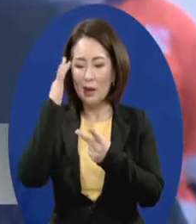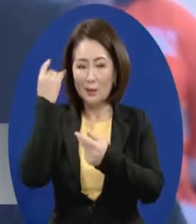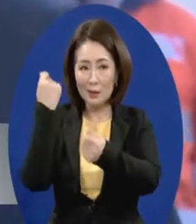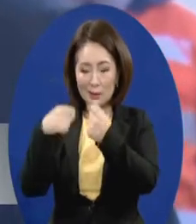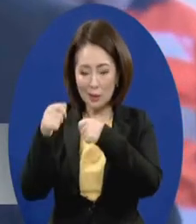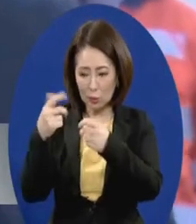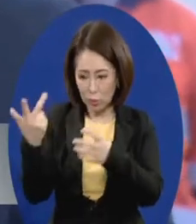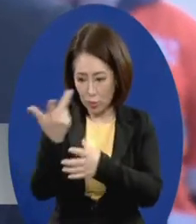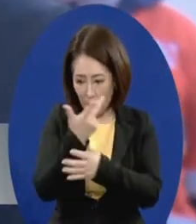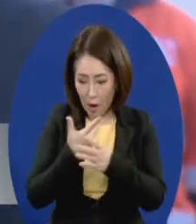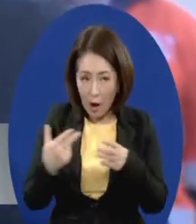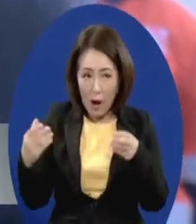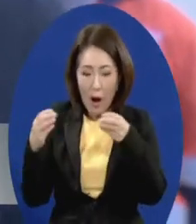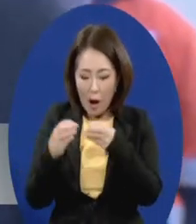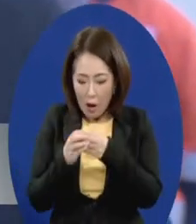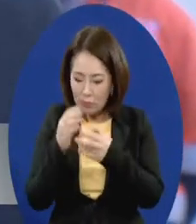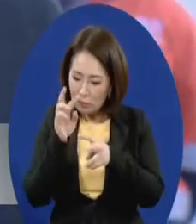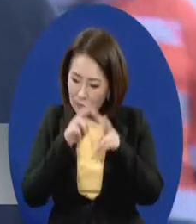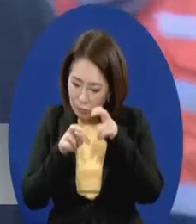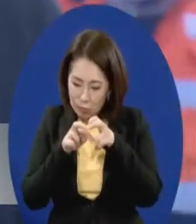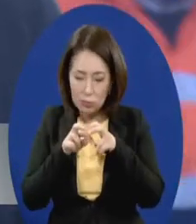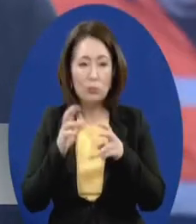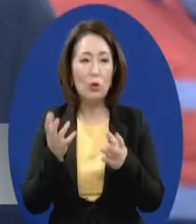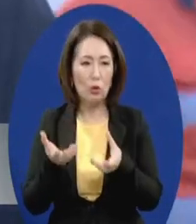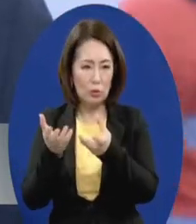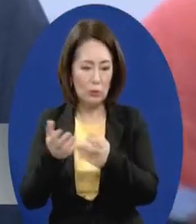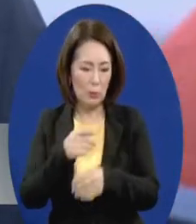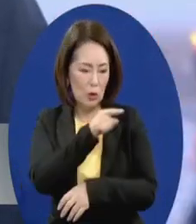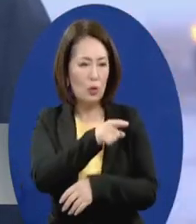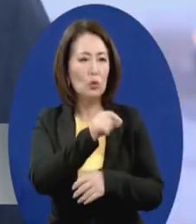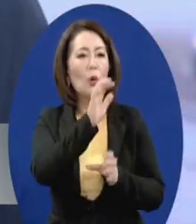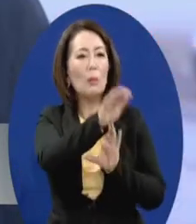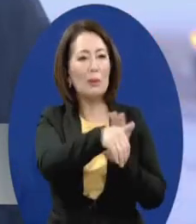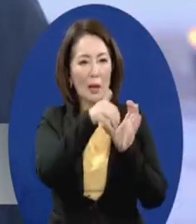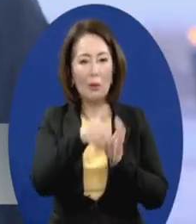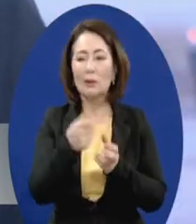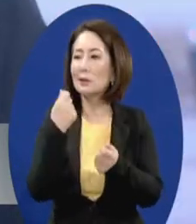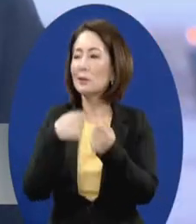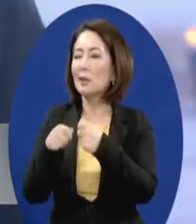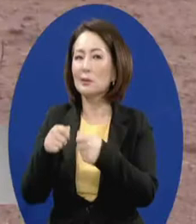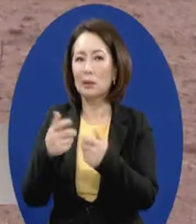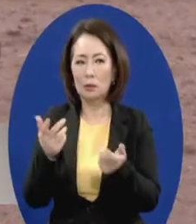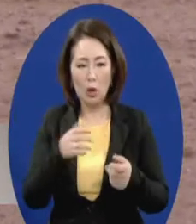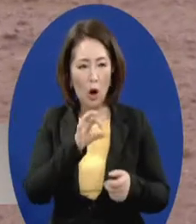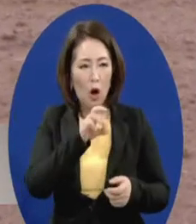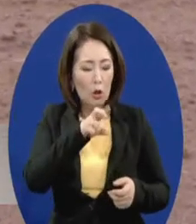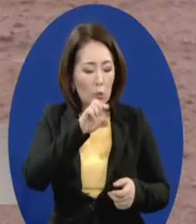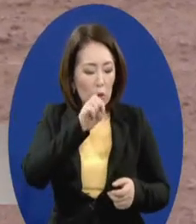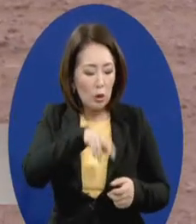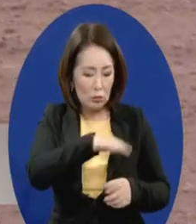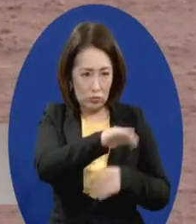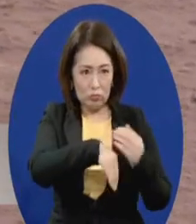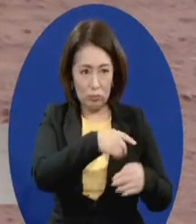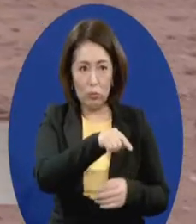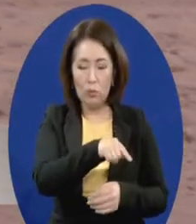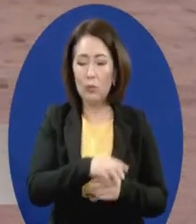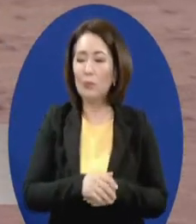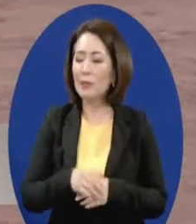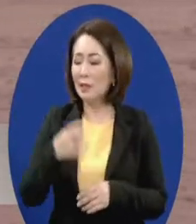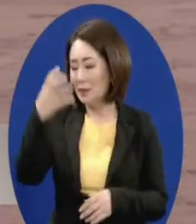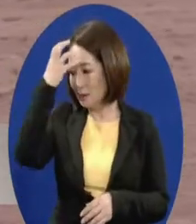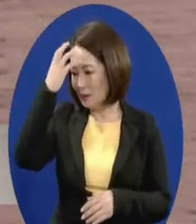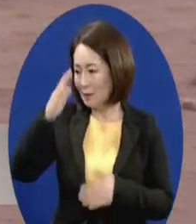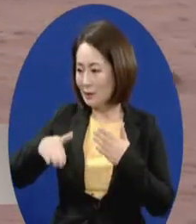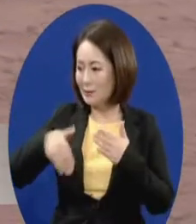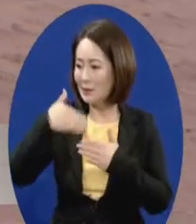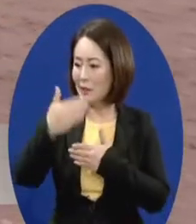бид нар манай эдийн засаг бүрэн өгөөж нь орж байна. Одоо бол зөвхөн ам дээрээс л борлуулаад байгаа. Олборлолт хийгээд байгаа байхгүй юу? Засгийн газрын тухайд ирэх